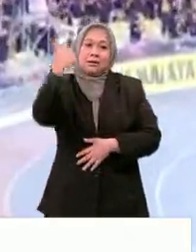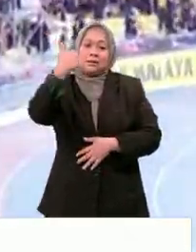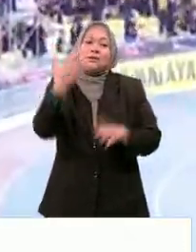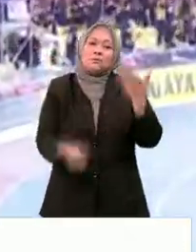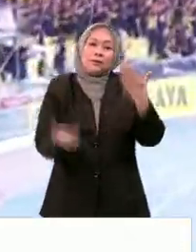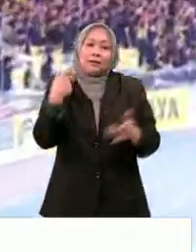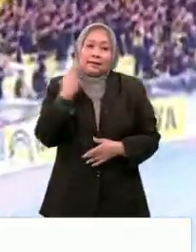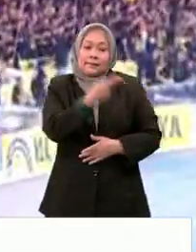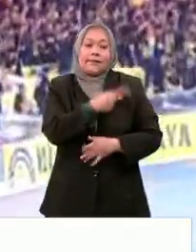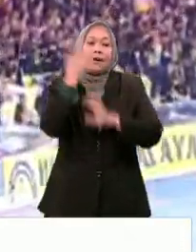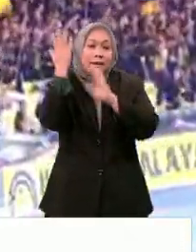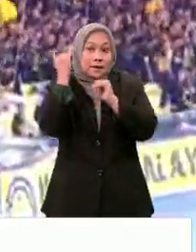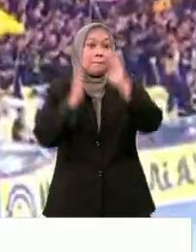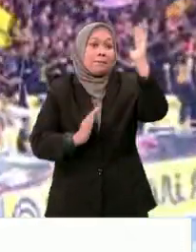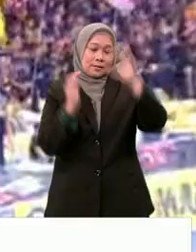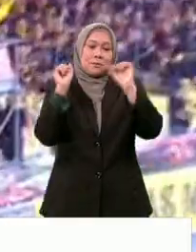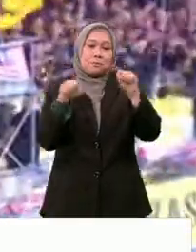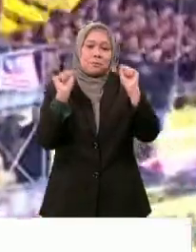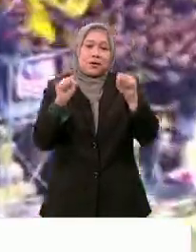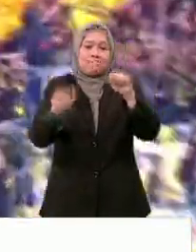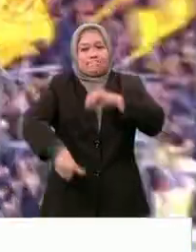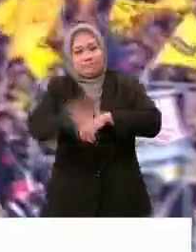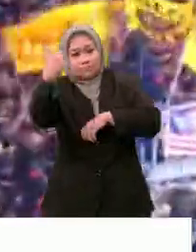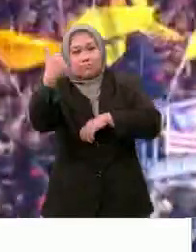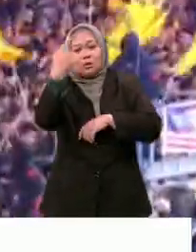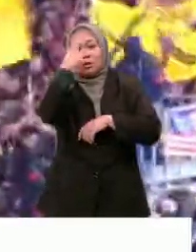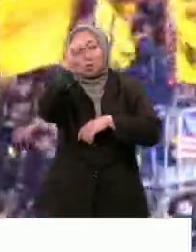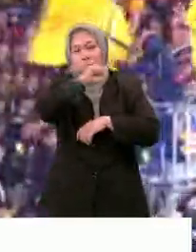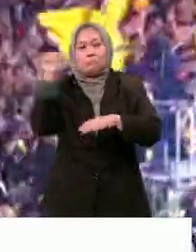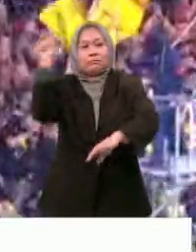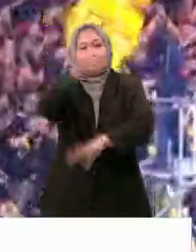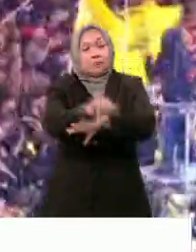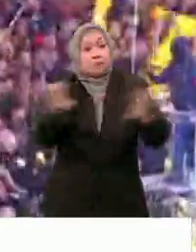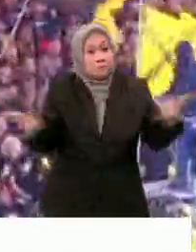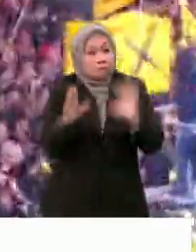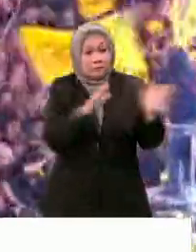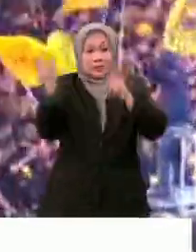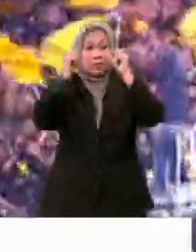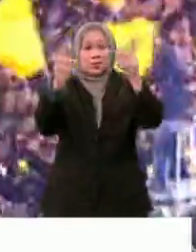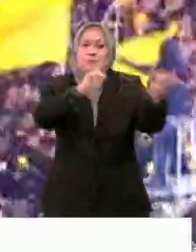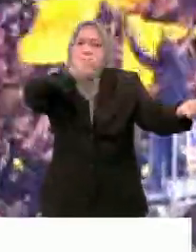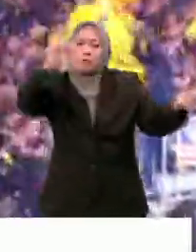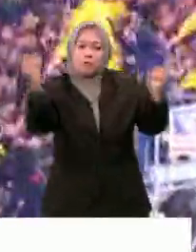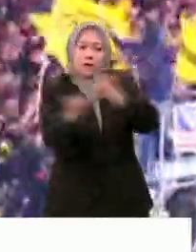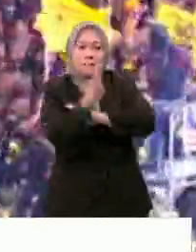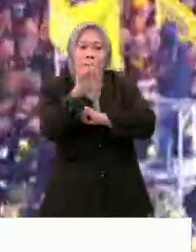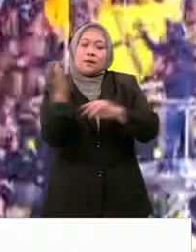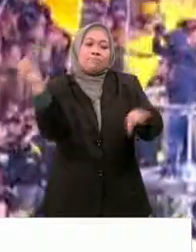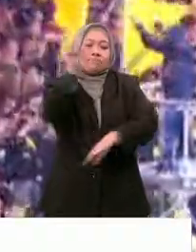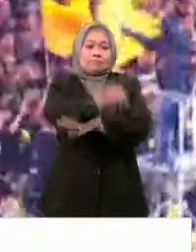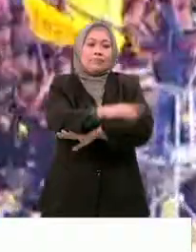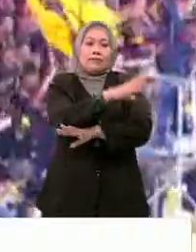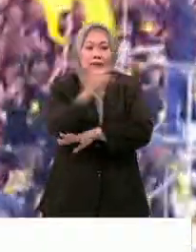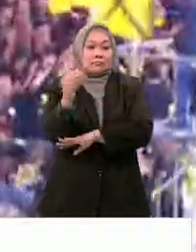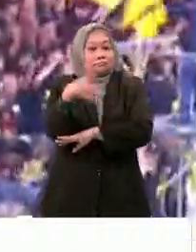mereka, kita harapkan sebenarnya Malaysia mampu mencatatkan kemenangan, melakarkan kejutan sekaligus menumpangkan Bahrain di bumi sendiri. Zul, jadi